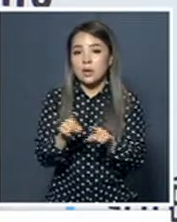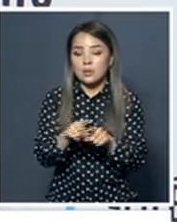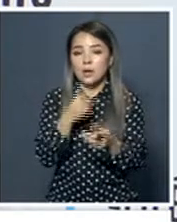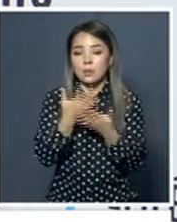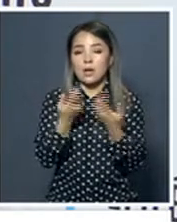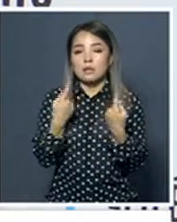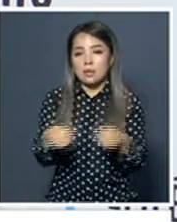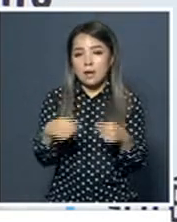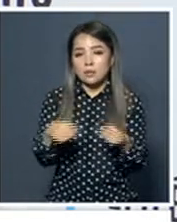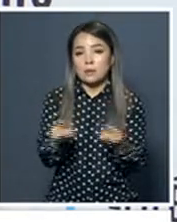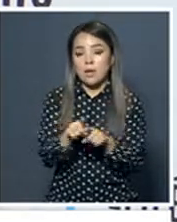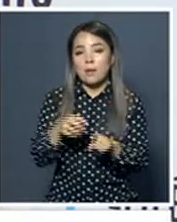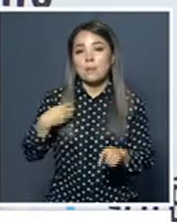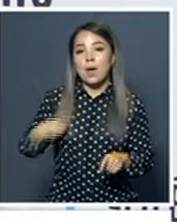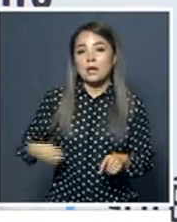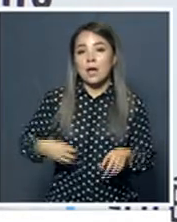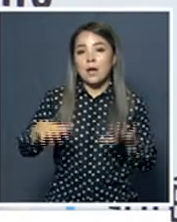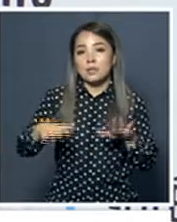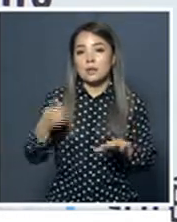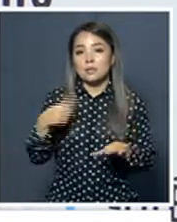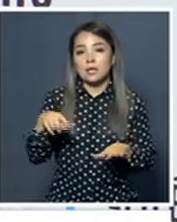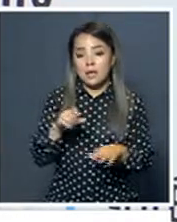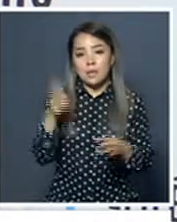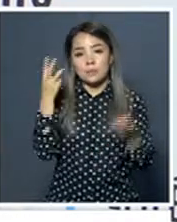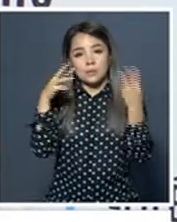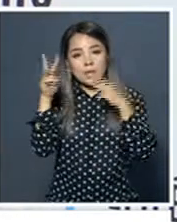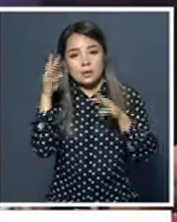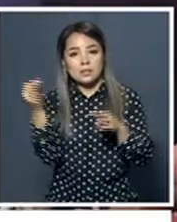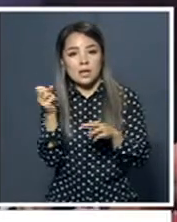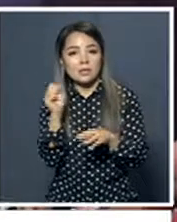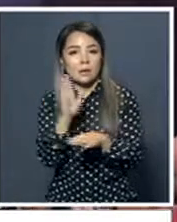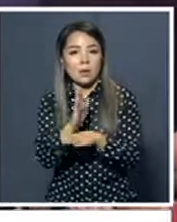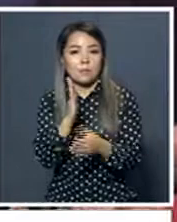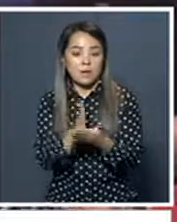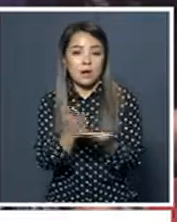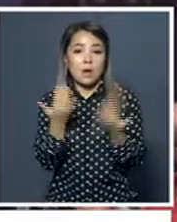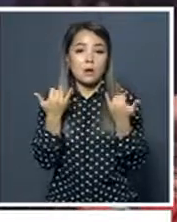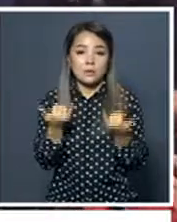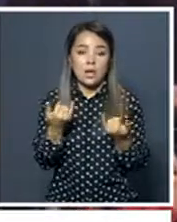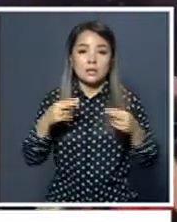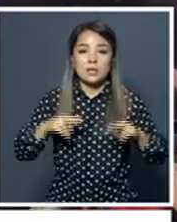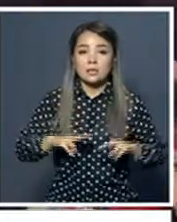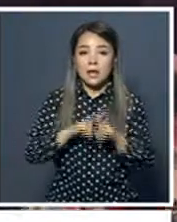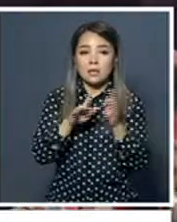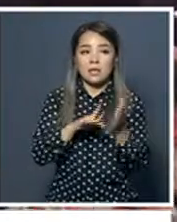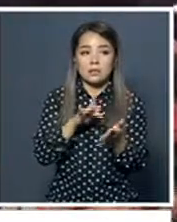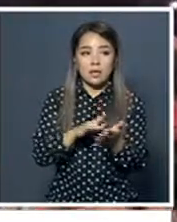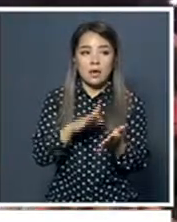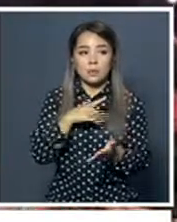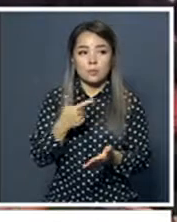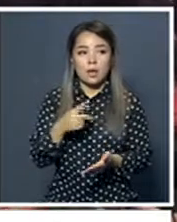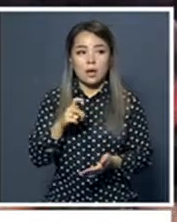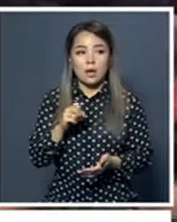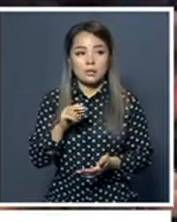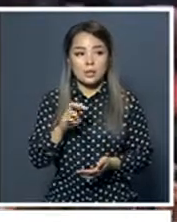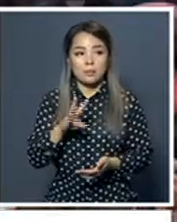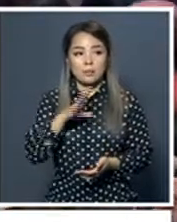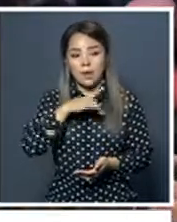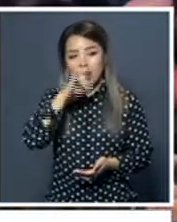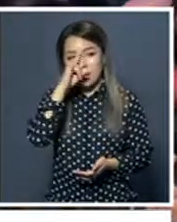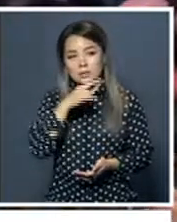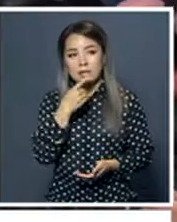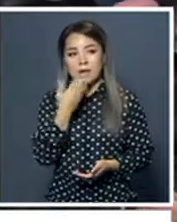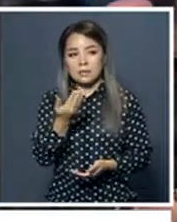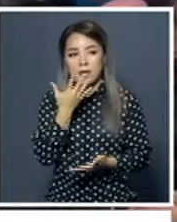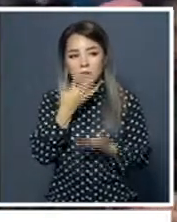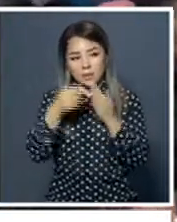сатылымға шығару. Париждегі сән апталығы сол үшін таптырмас мүмкіндік. Бұл елордалық дизайнер Гүлнар Қасымның қазақ елінің рухы деп